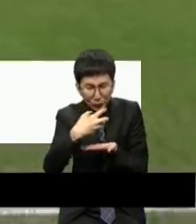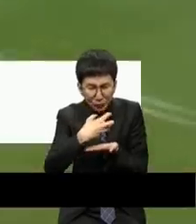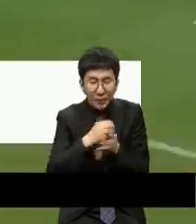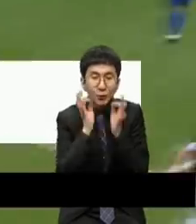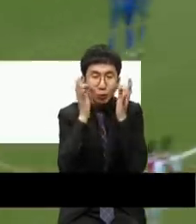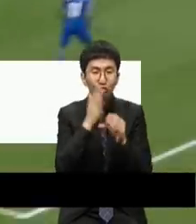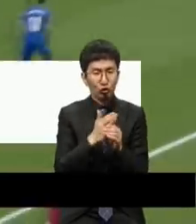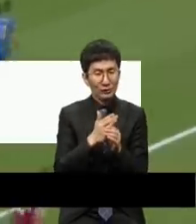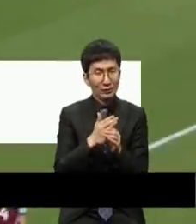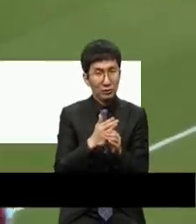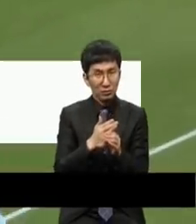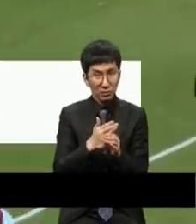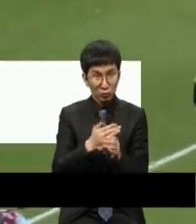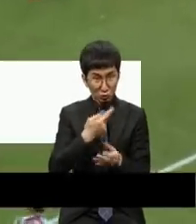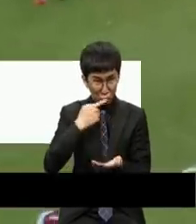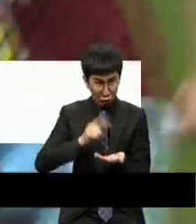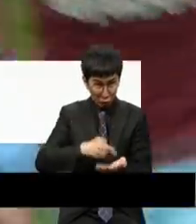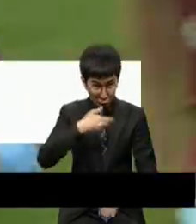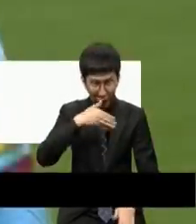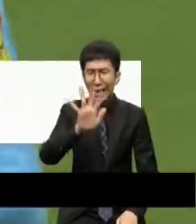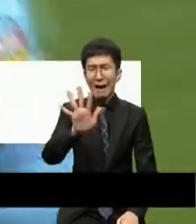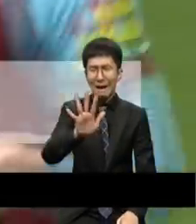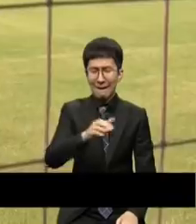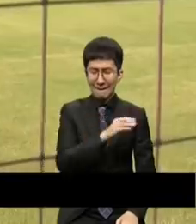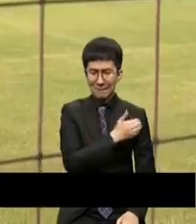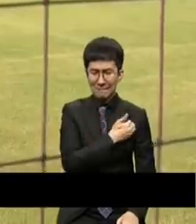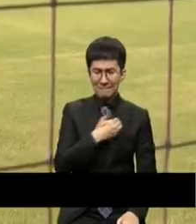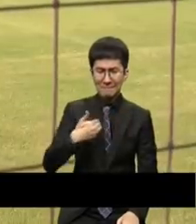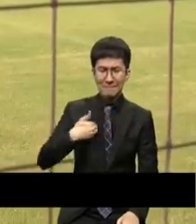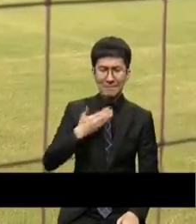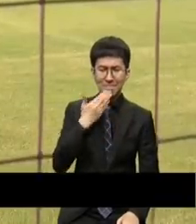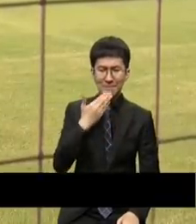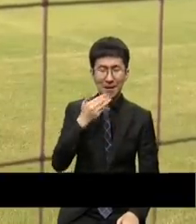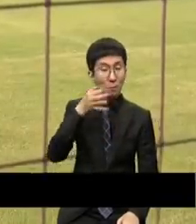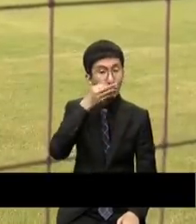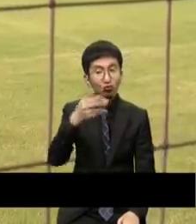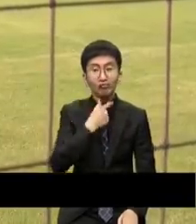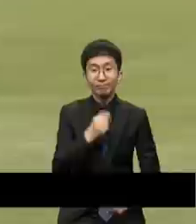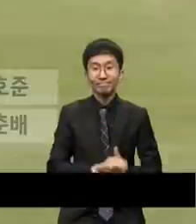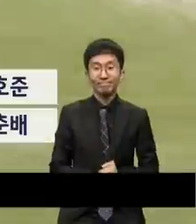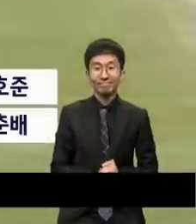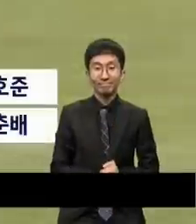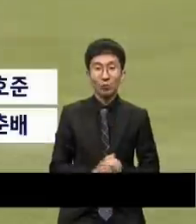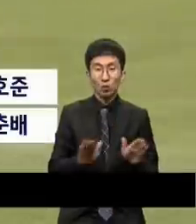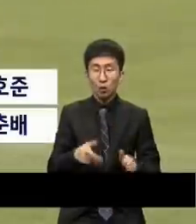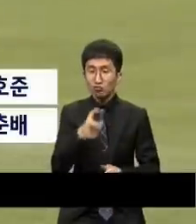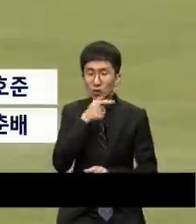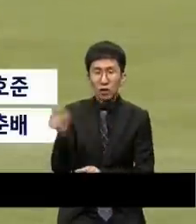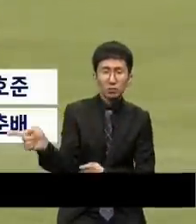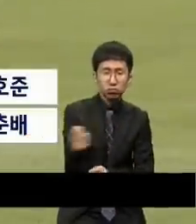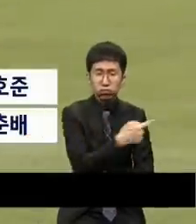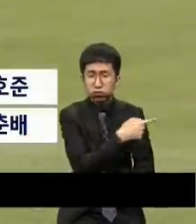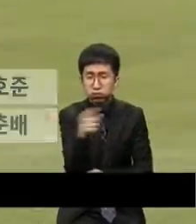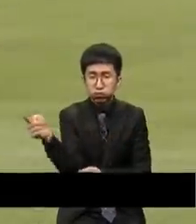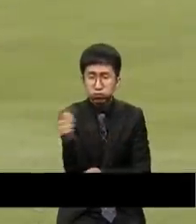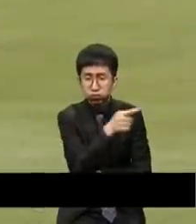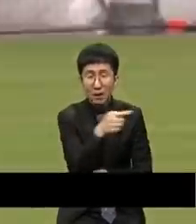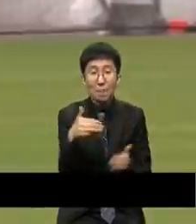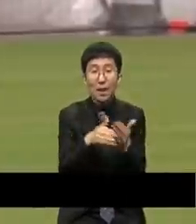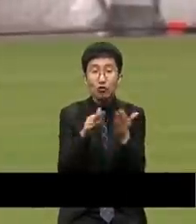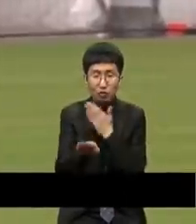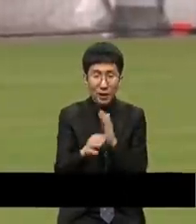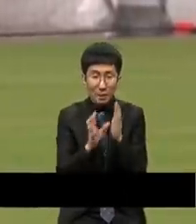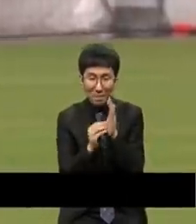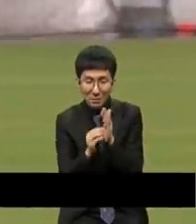저희도 만만치 않다는 것을 이번 경기 때 보여주고 싶어요. 김학범호는 오늘도 물을 듬뿍 뿌린 뒤 비공개 전술